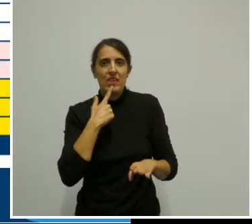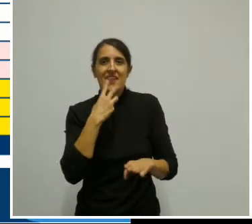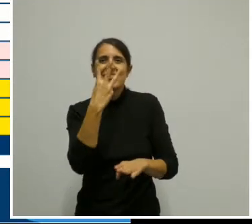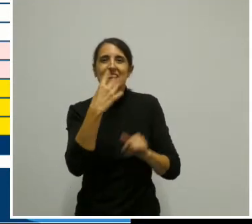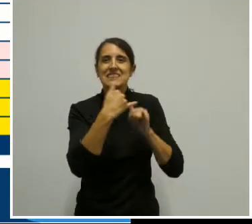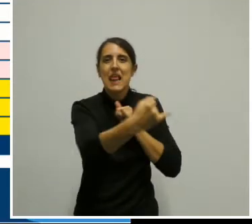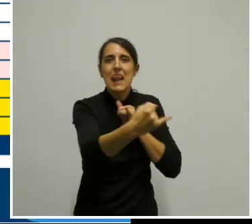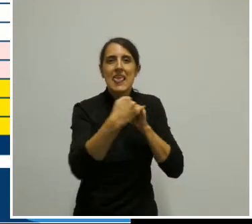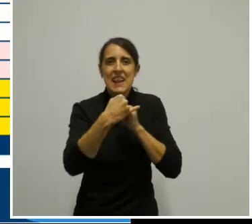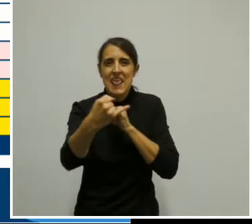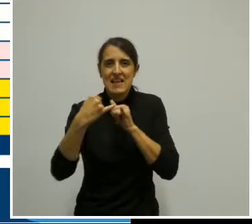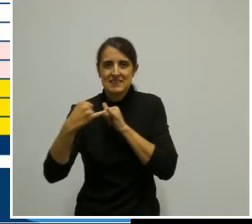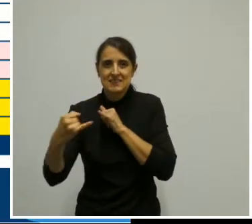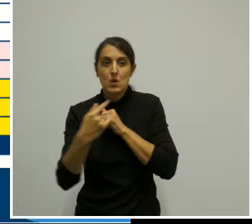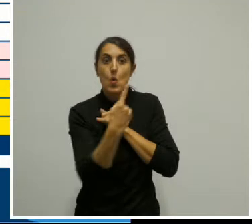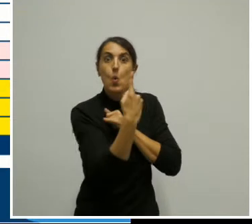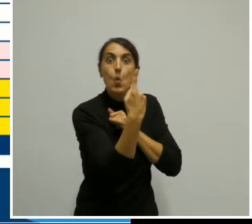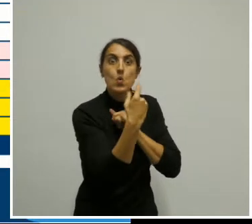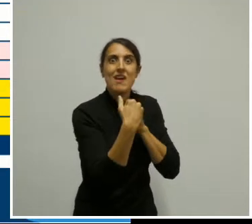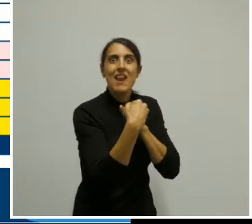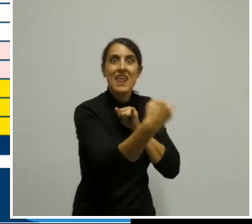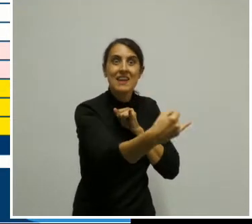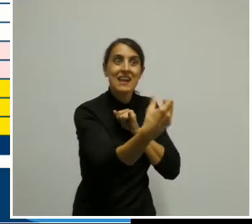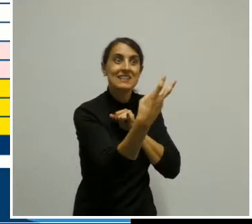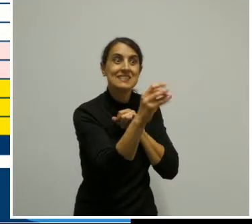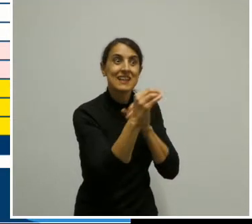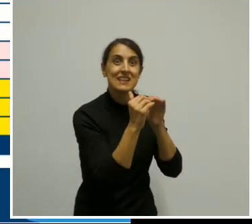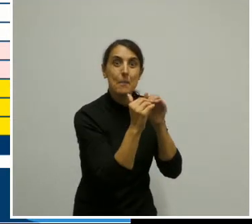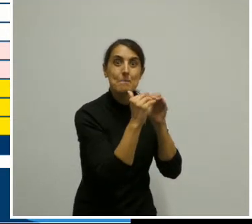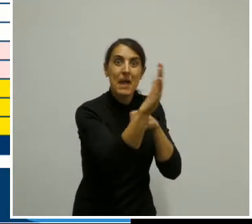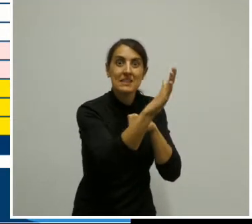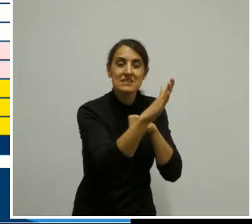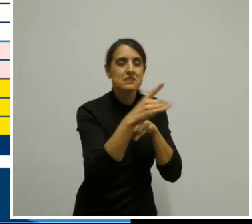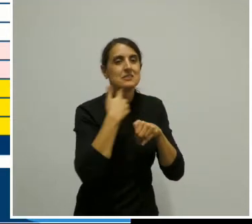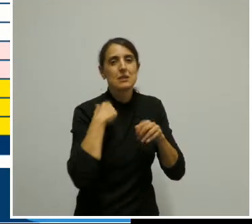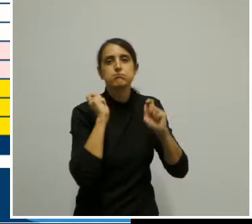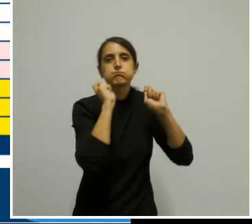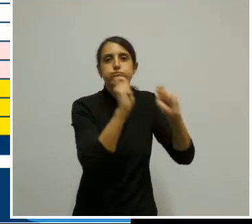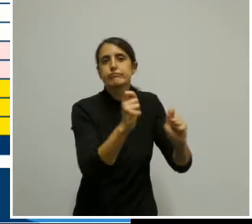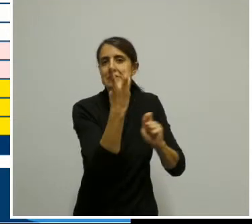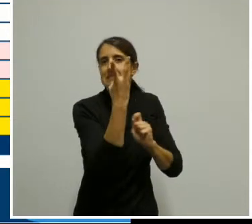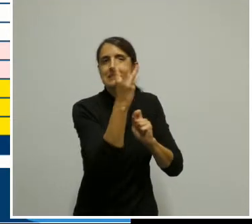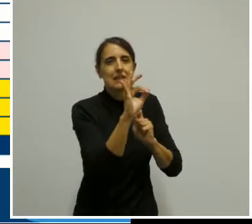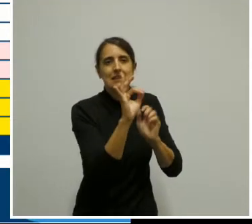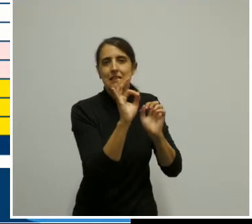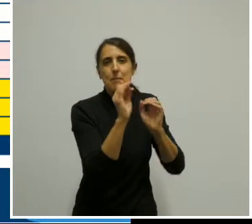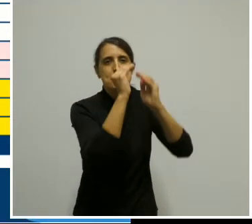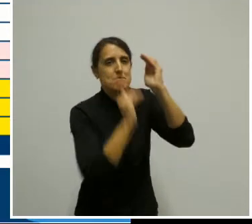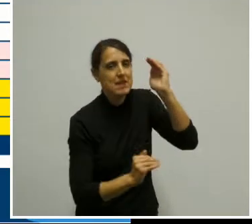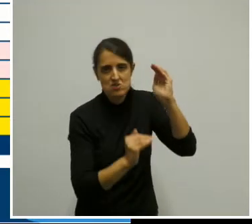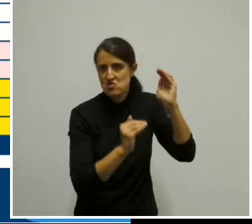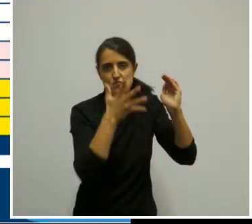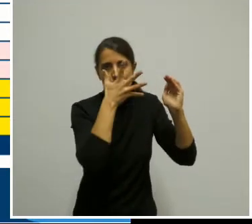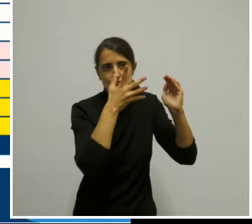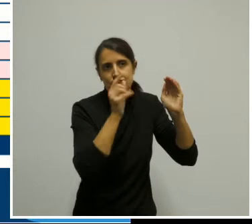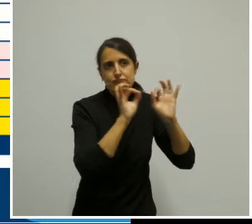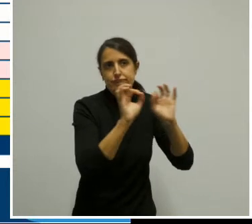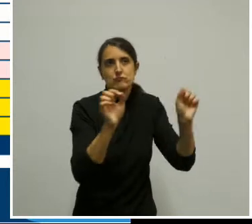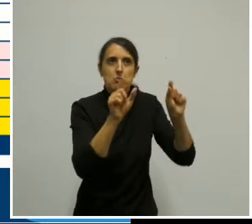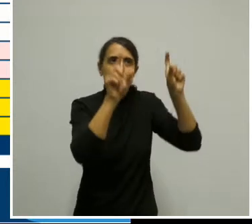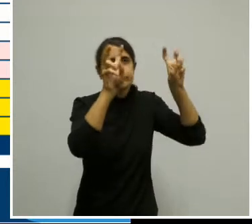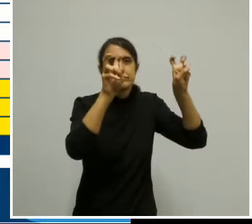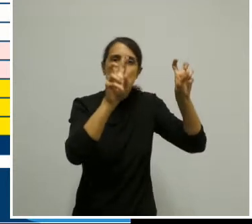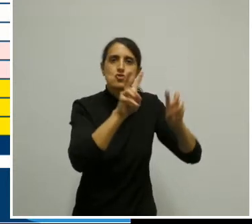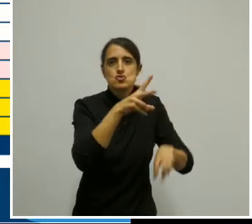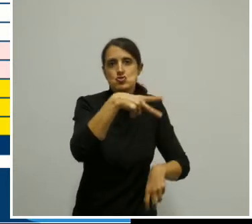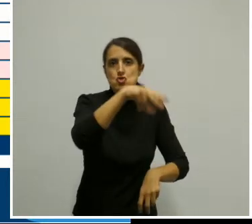línies. Si una línia ja està per sobre, ja considerem que no està a ratio 30. D'acord? Al Besòs Maresme